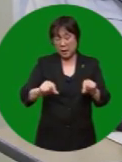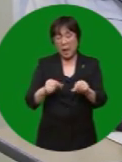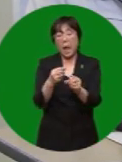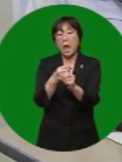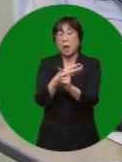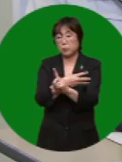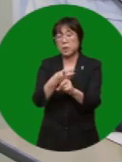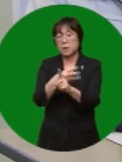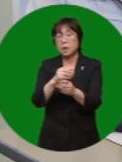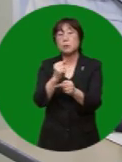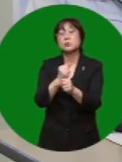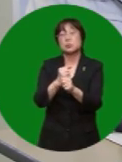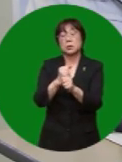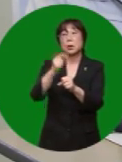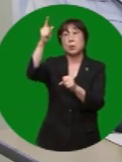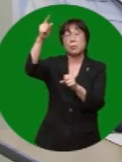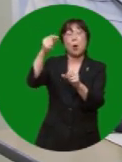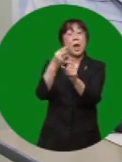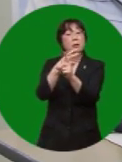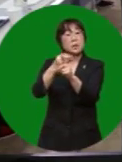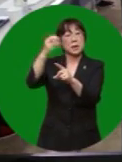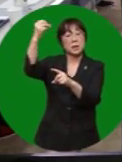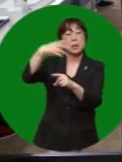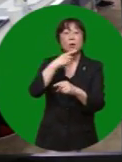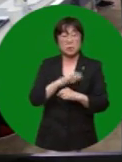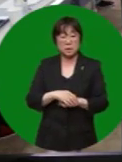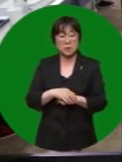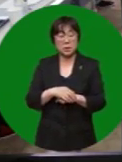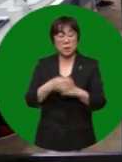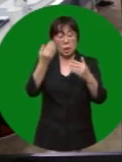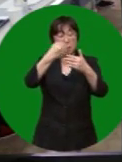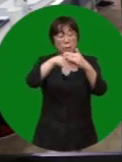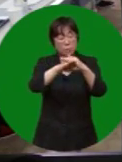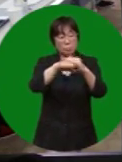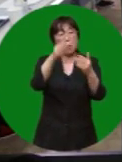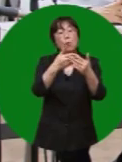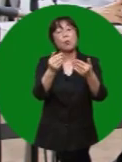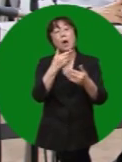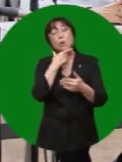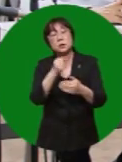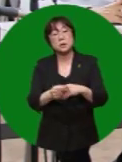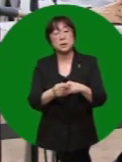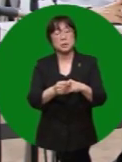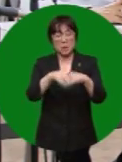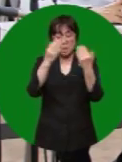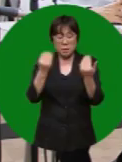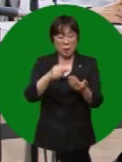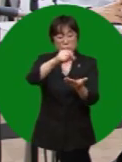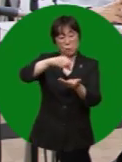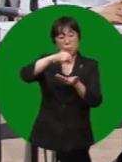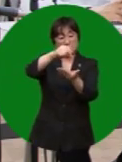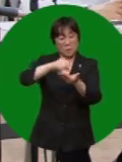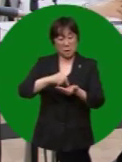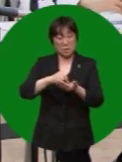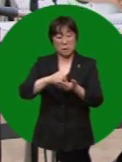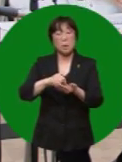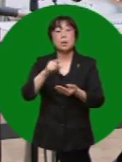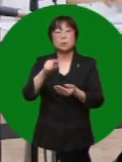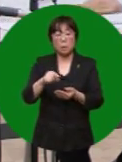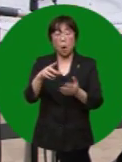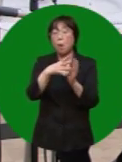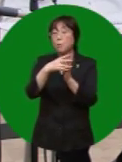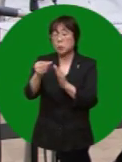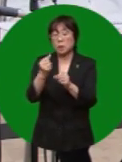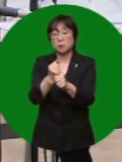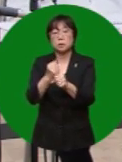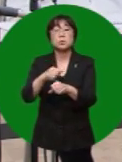ほしいとか、上に LED の街灯欲しいとか、上に備蓄庫がいると、まあ、こうしたものを全部出されてね、それでそうしたものをモデル